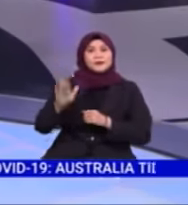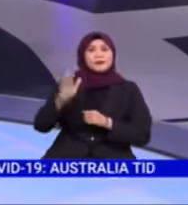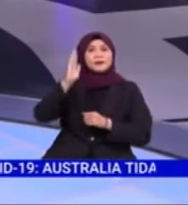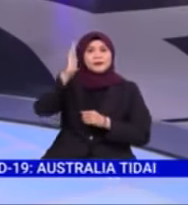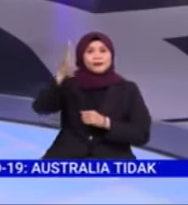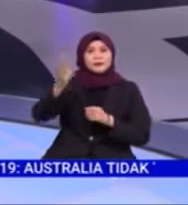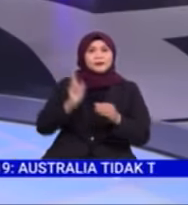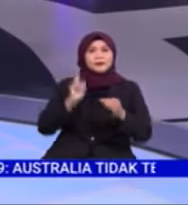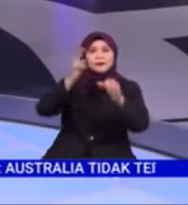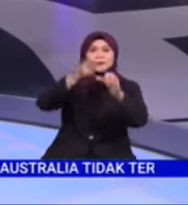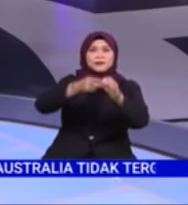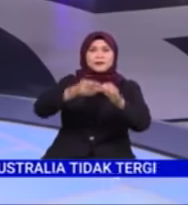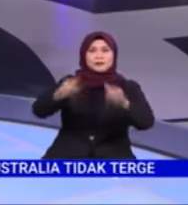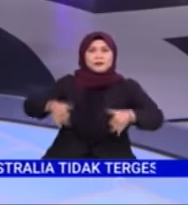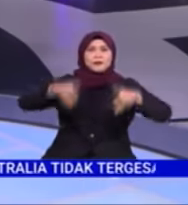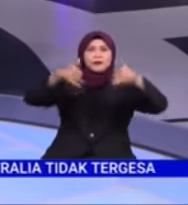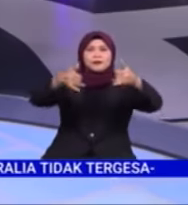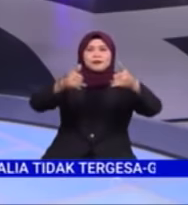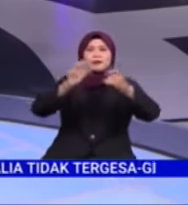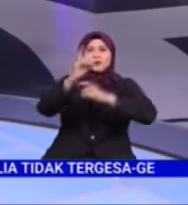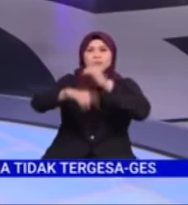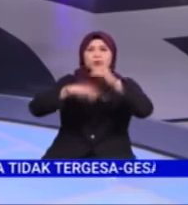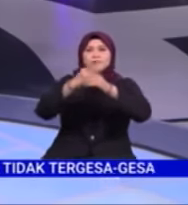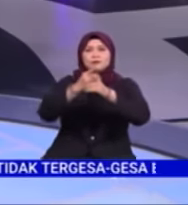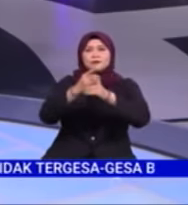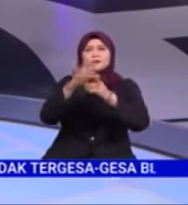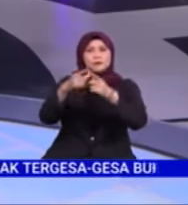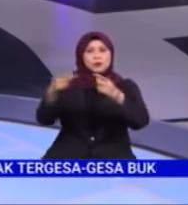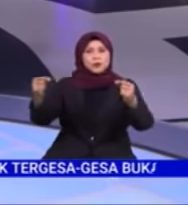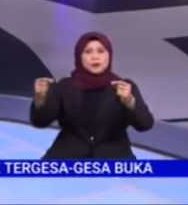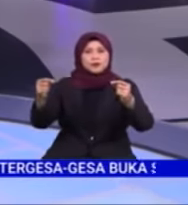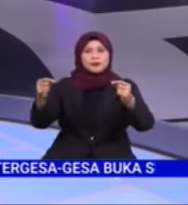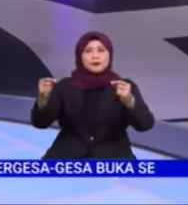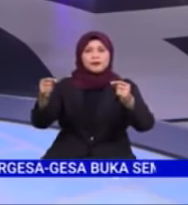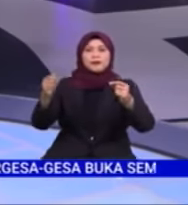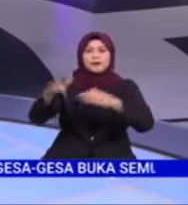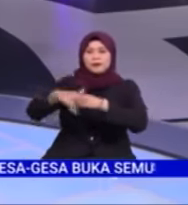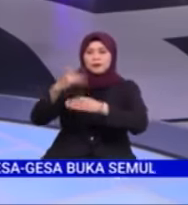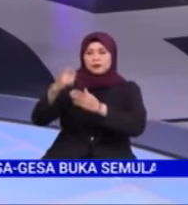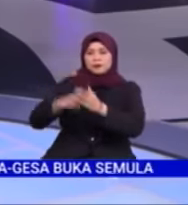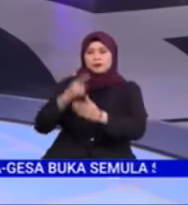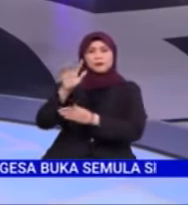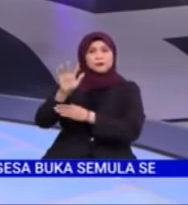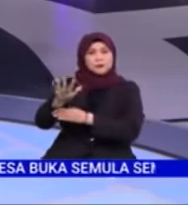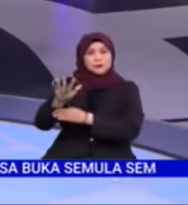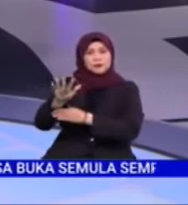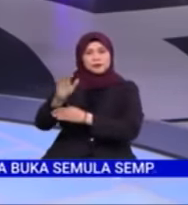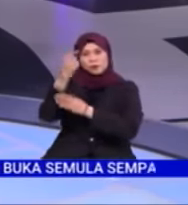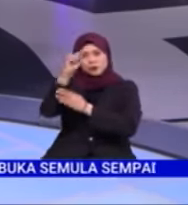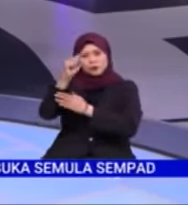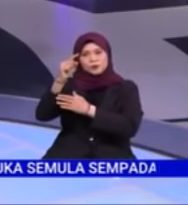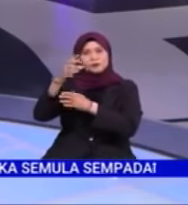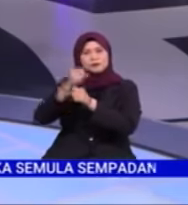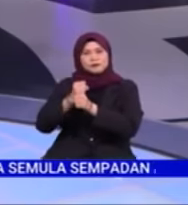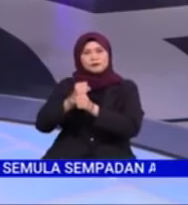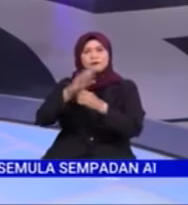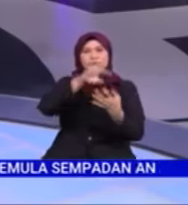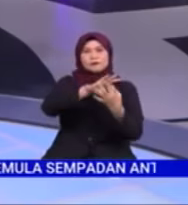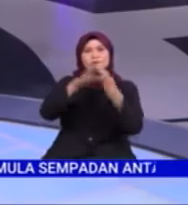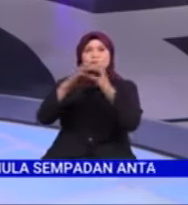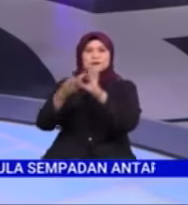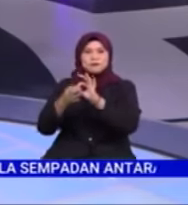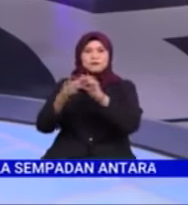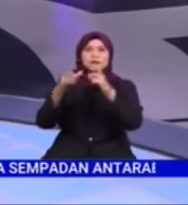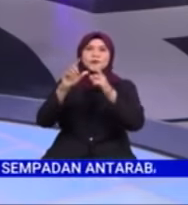berintai kejohanan Piala Dunia final di jepun ada awal my depan dalam misi memburu slot kesukaan Olympic